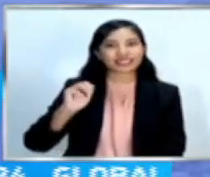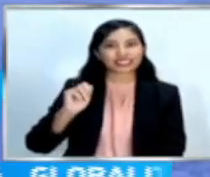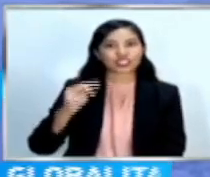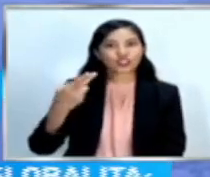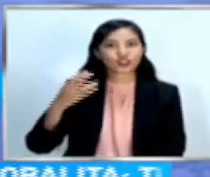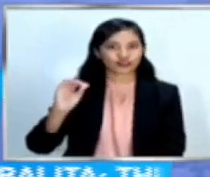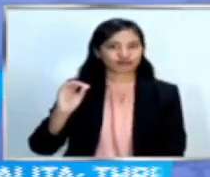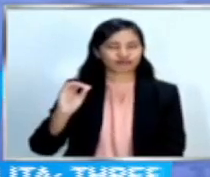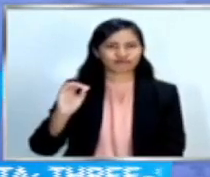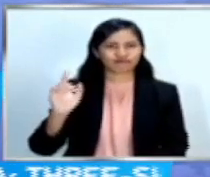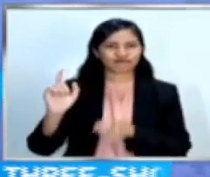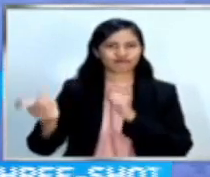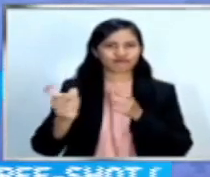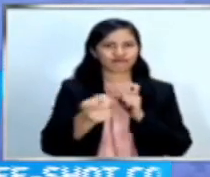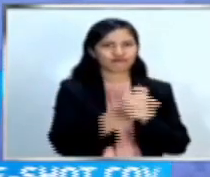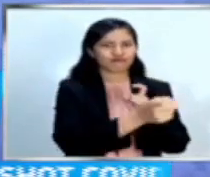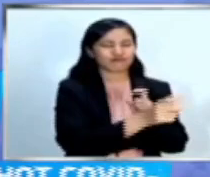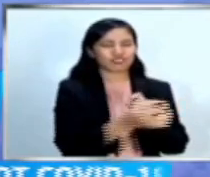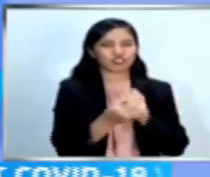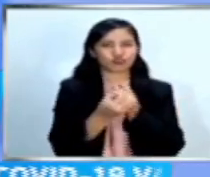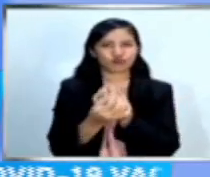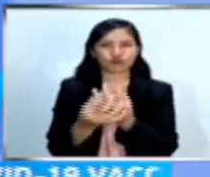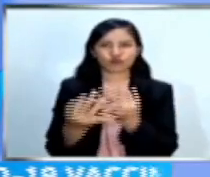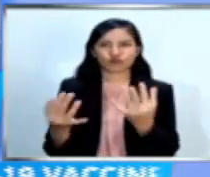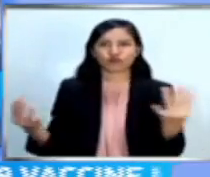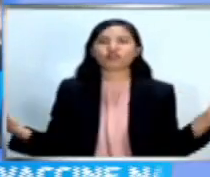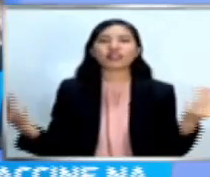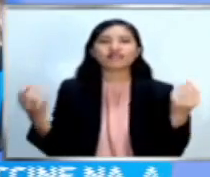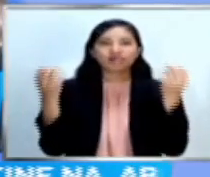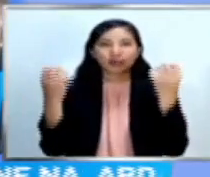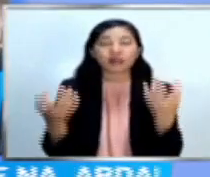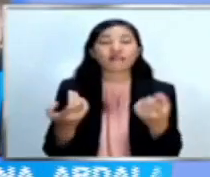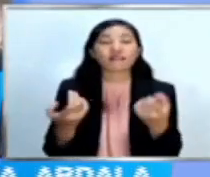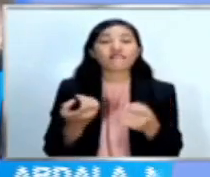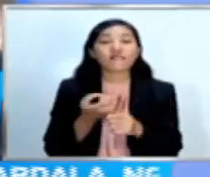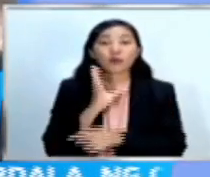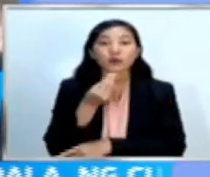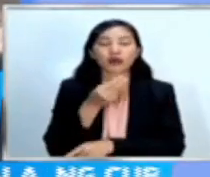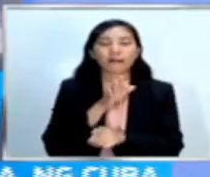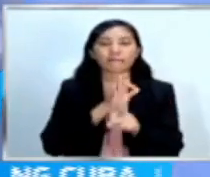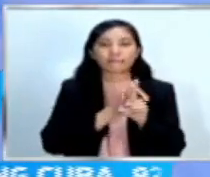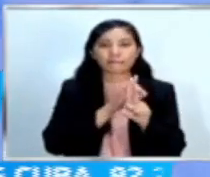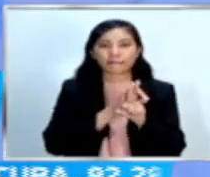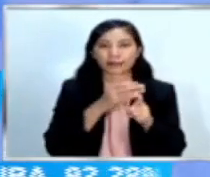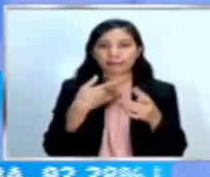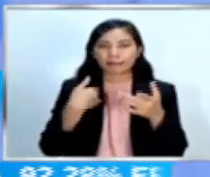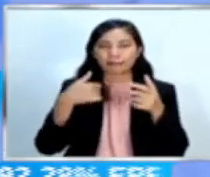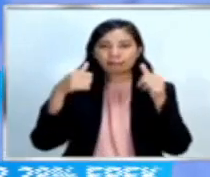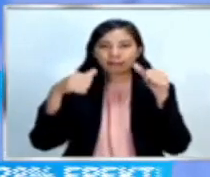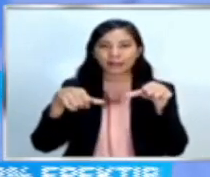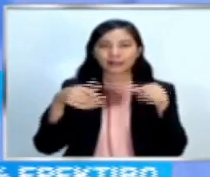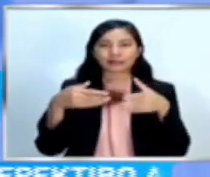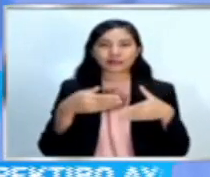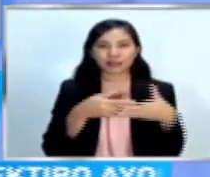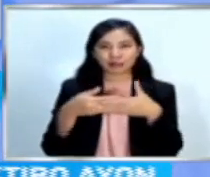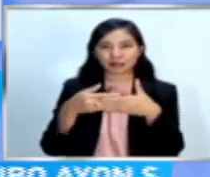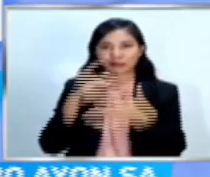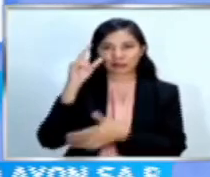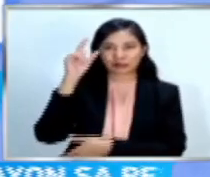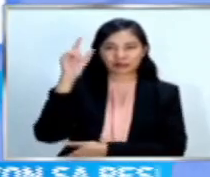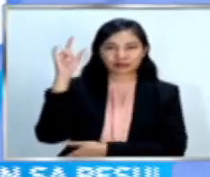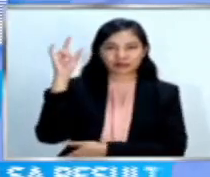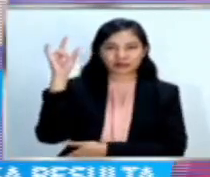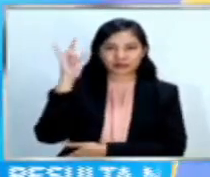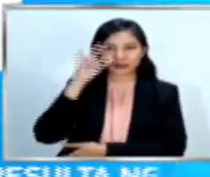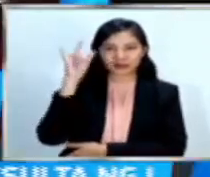naman makapaniwala ang aktor sa dami ng regalo. Nag-post din siya ng baby picture sa IG kung saan nagpasalamat siya sa mga